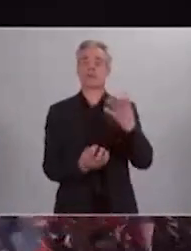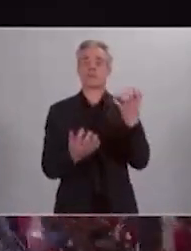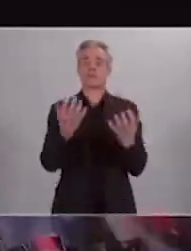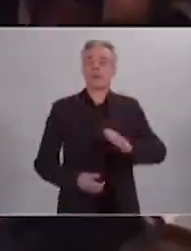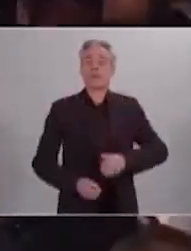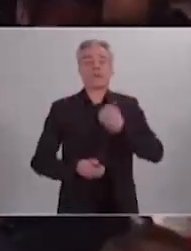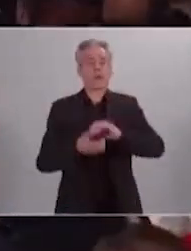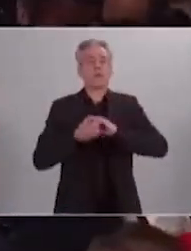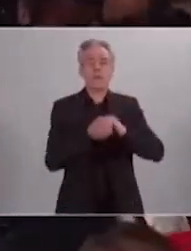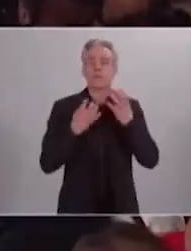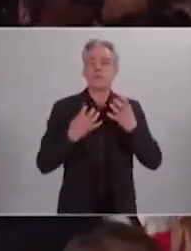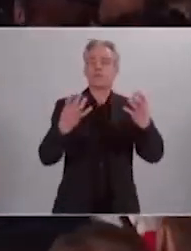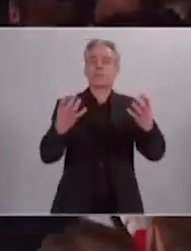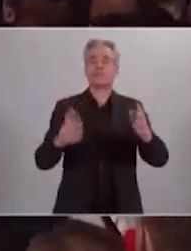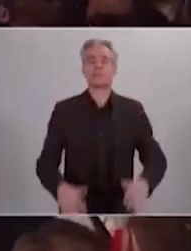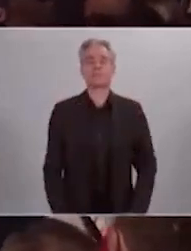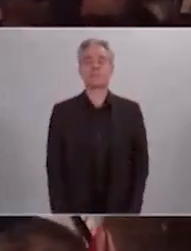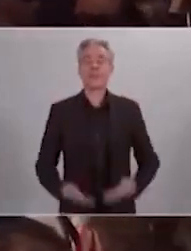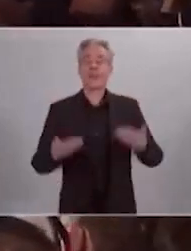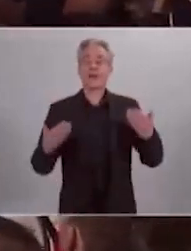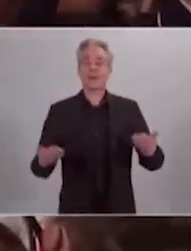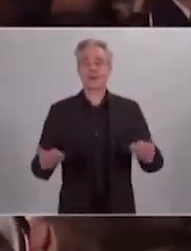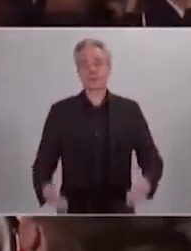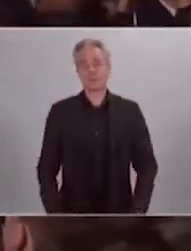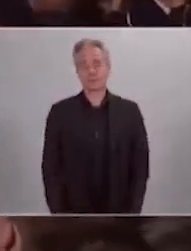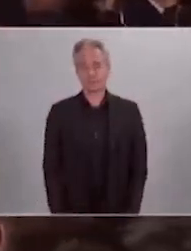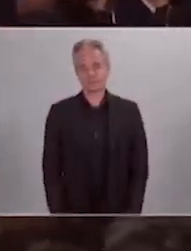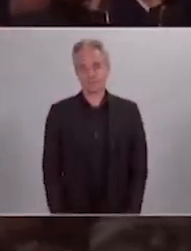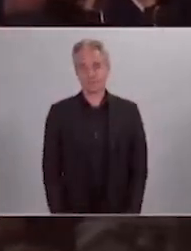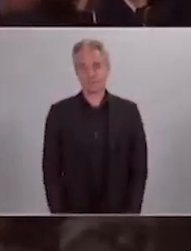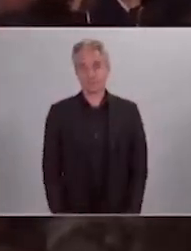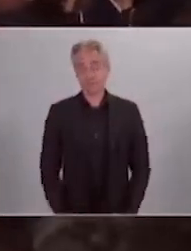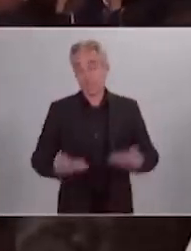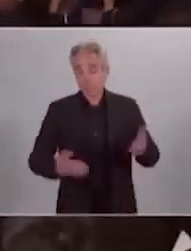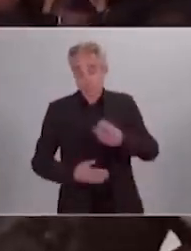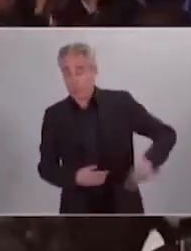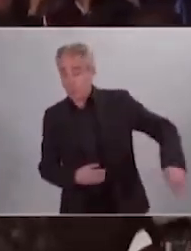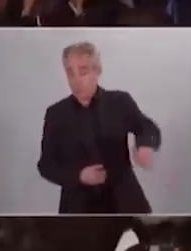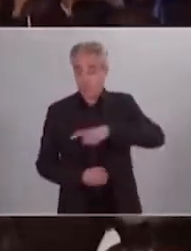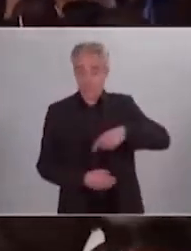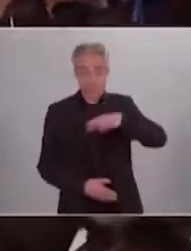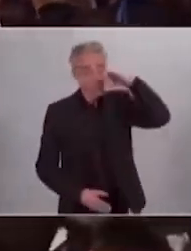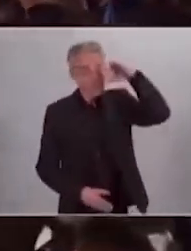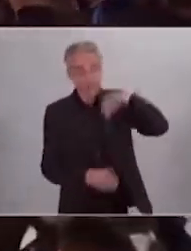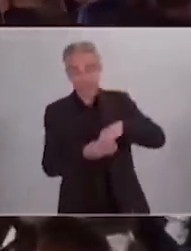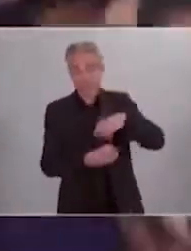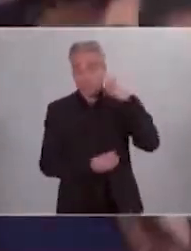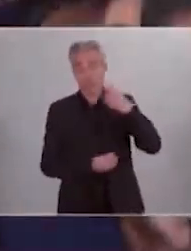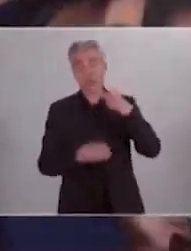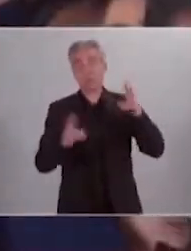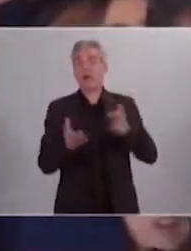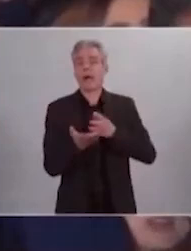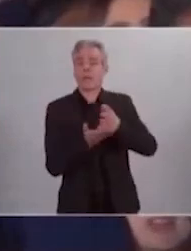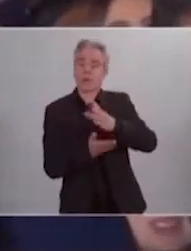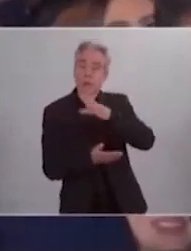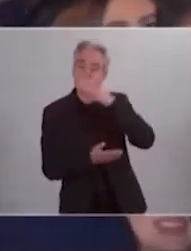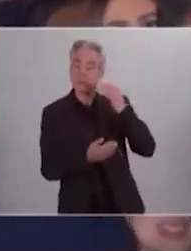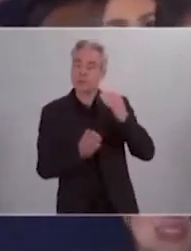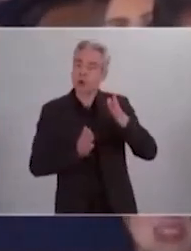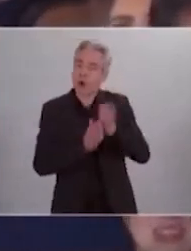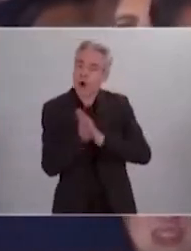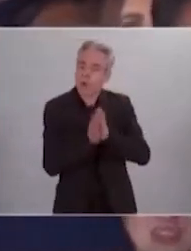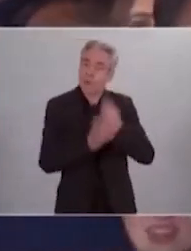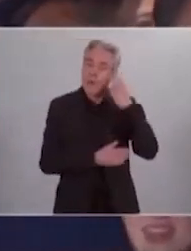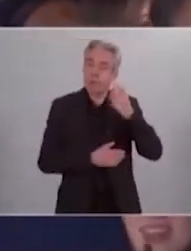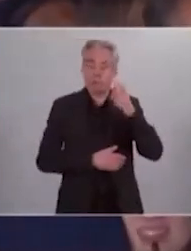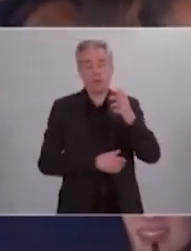เขาจะไม่เคยรักประธานาธิบดีคนไหนเป็นพิเศษนะคะทุกคนก็จะมีปัญหาที่ถูกวิพากษ์วิจารณ์อย่างหนักตลอดมาทำให้ที่ผ่านม